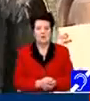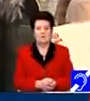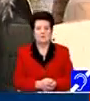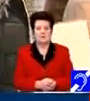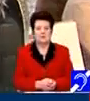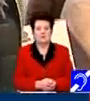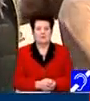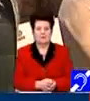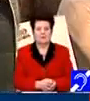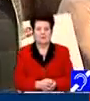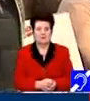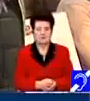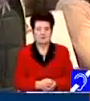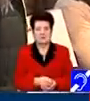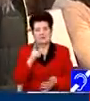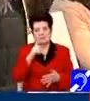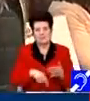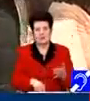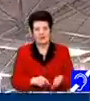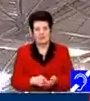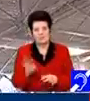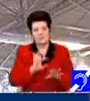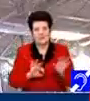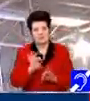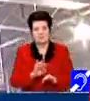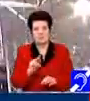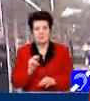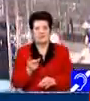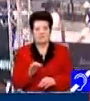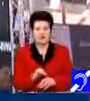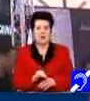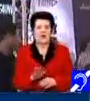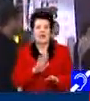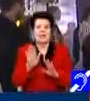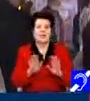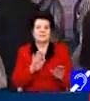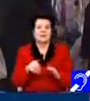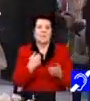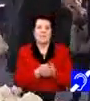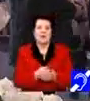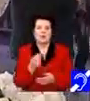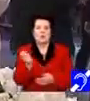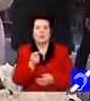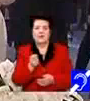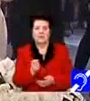torturi? Sperăm să alegem ceva. Expoziția va fi deschisă până duminică.